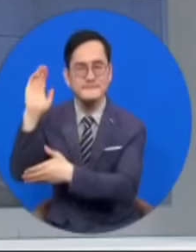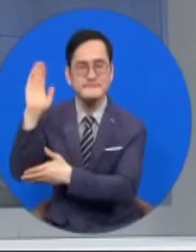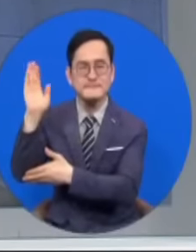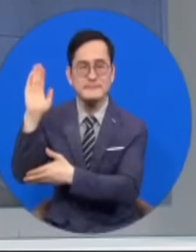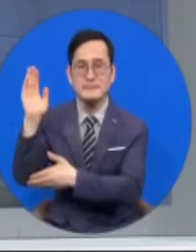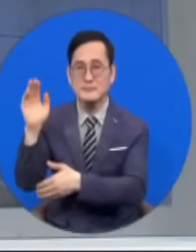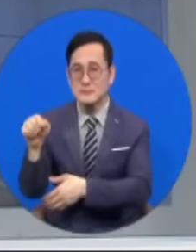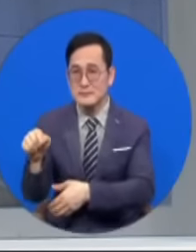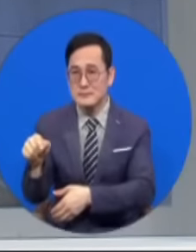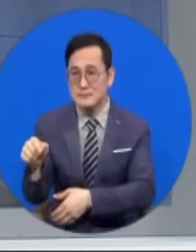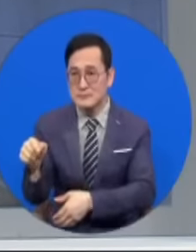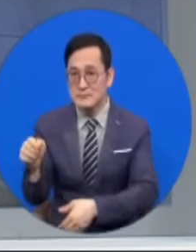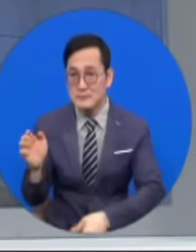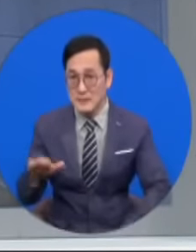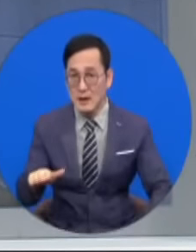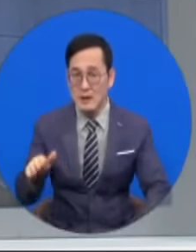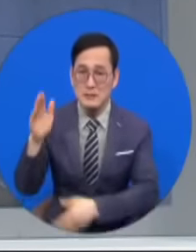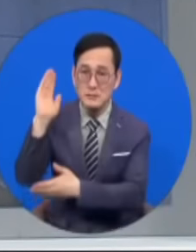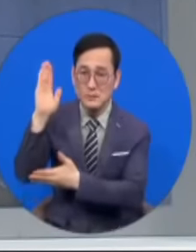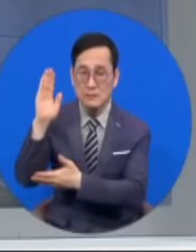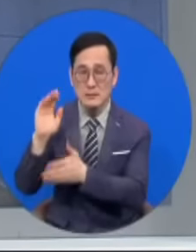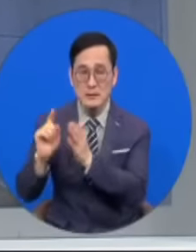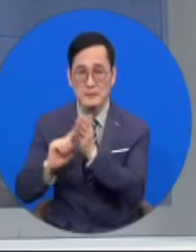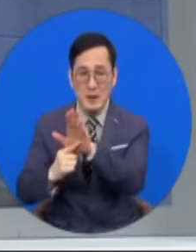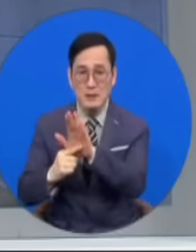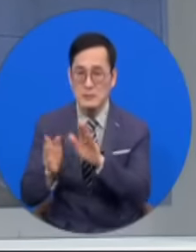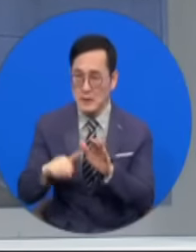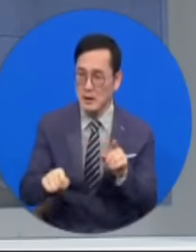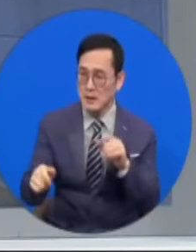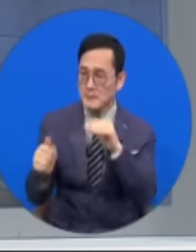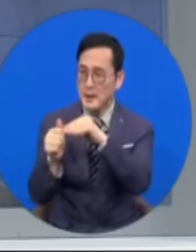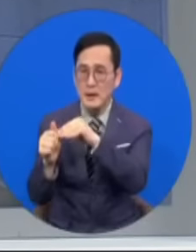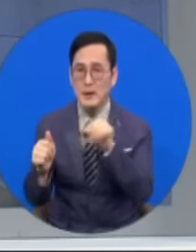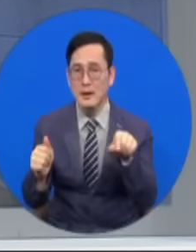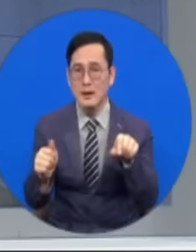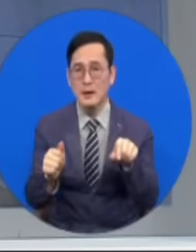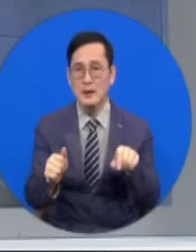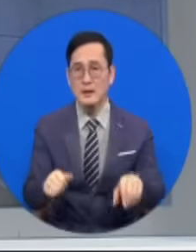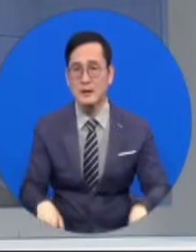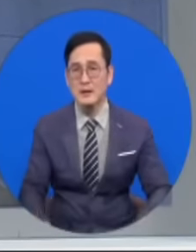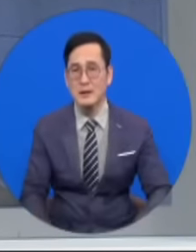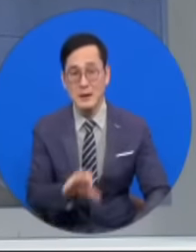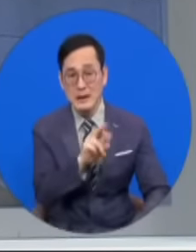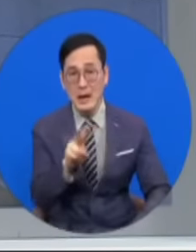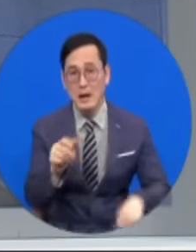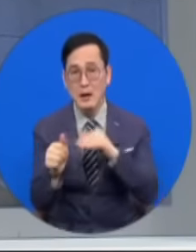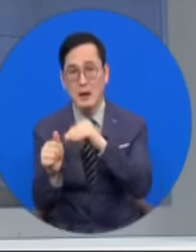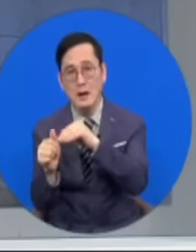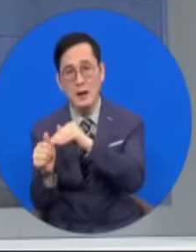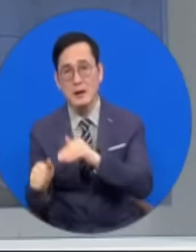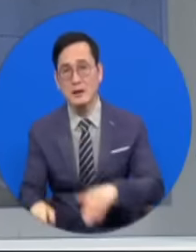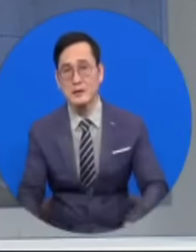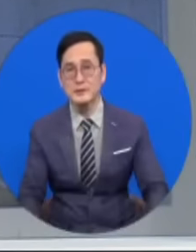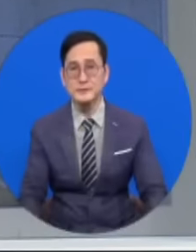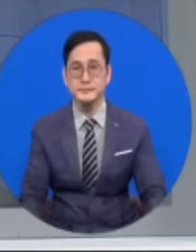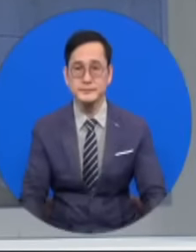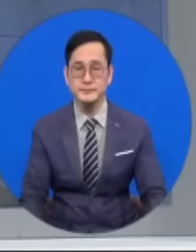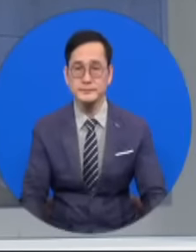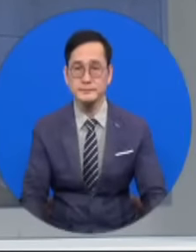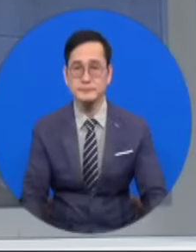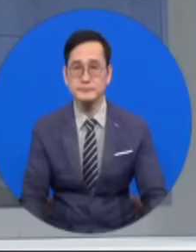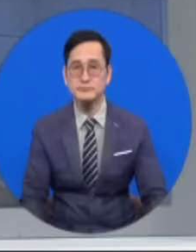절차를 지원하는이 다수 야당 의원의 모습도 어제 보였습니다 서형교 최고인데요 자 그런가 하면 국회